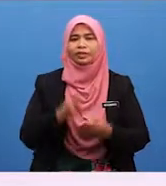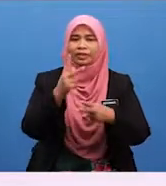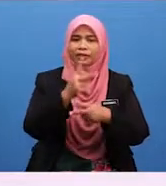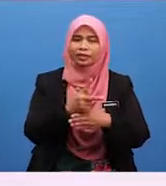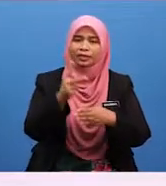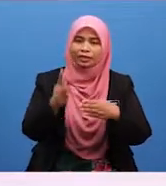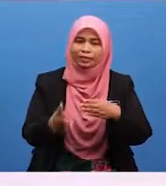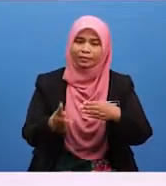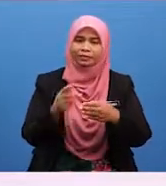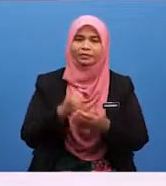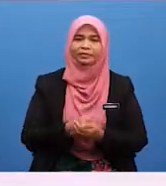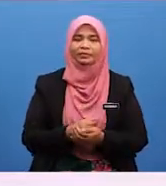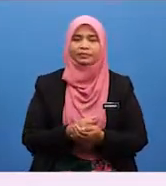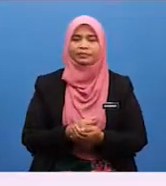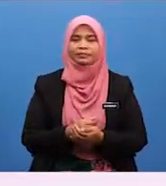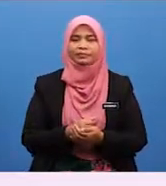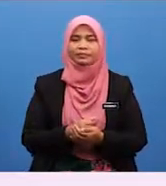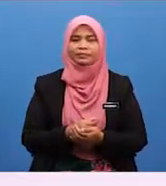kiamat. Hebat.